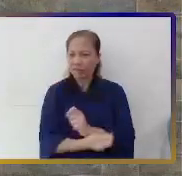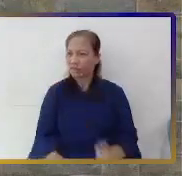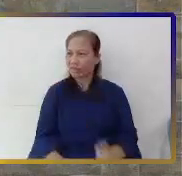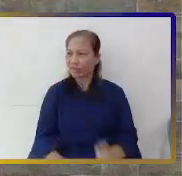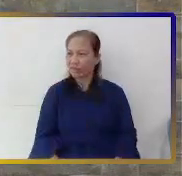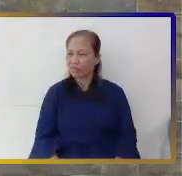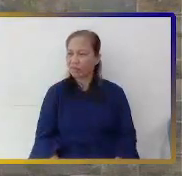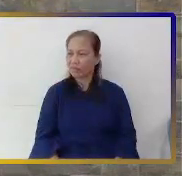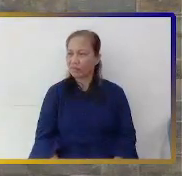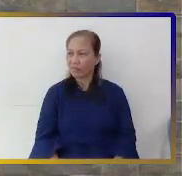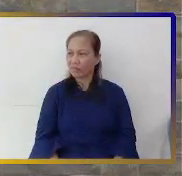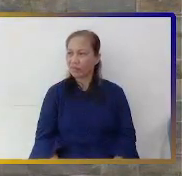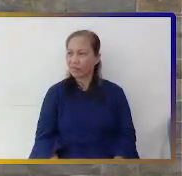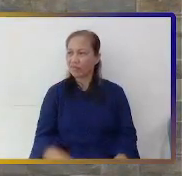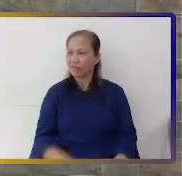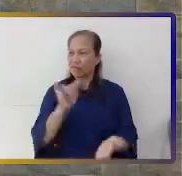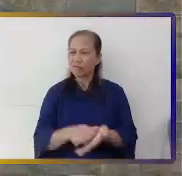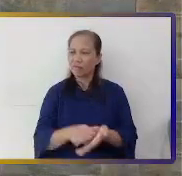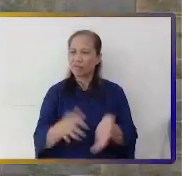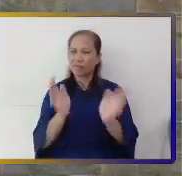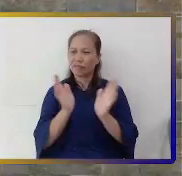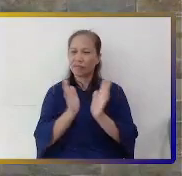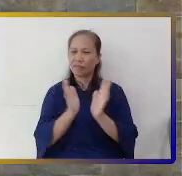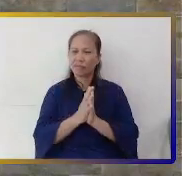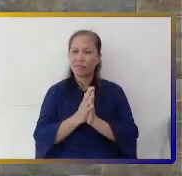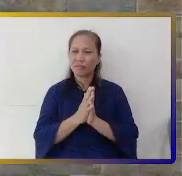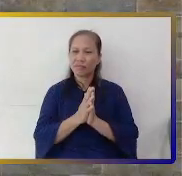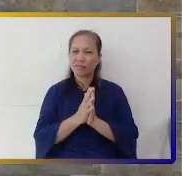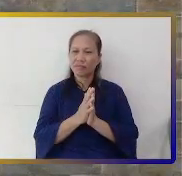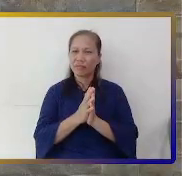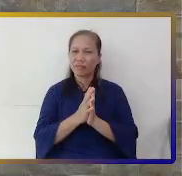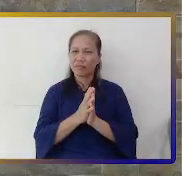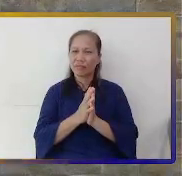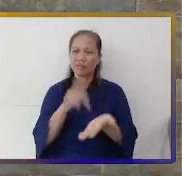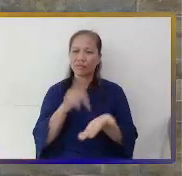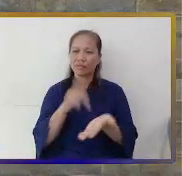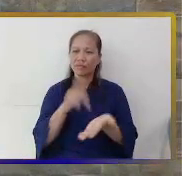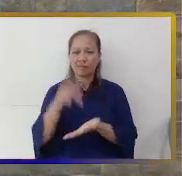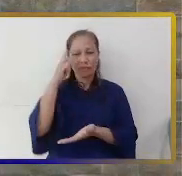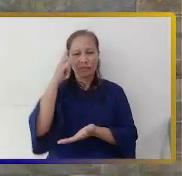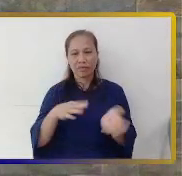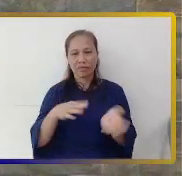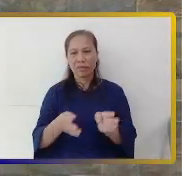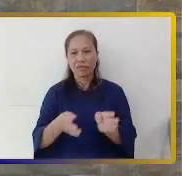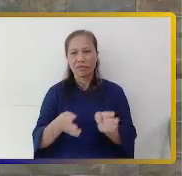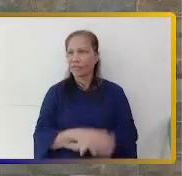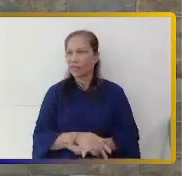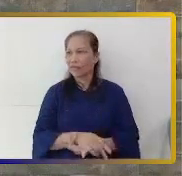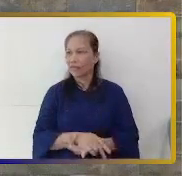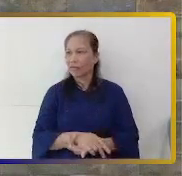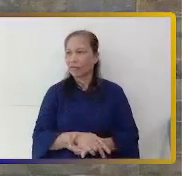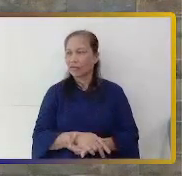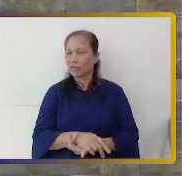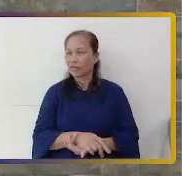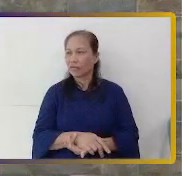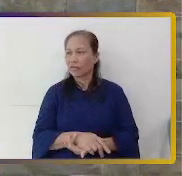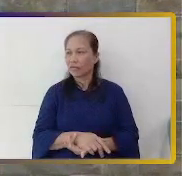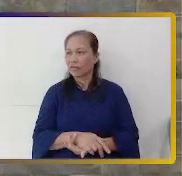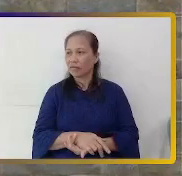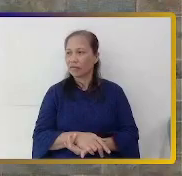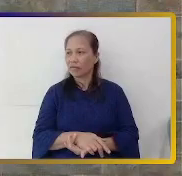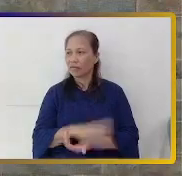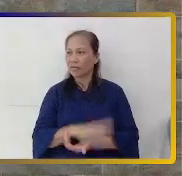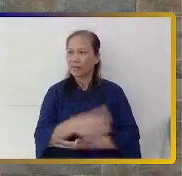inyo ng prayer and arms and good works for the Dead and then the third isa po or the fourth isa pa